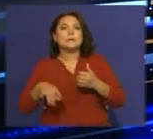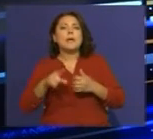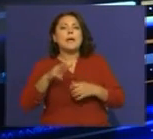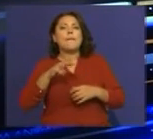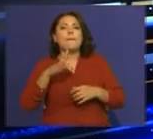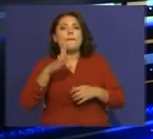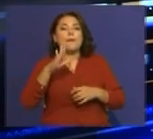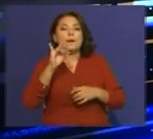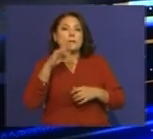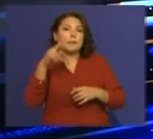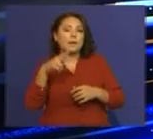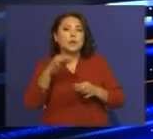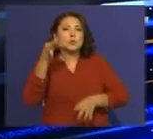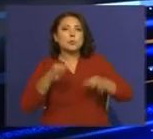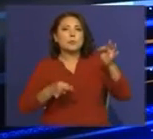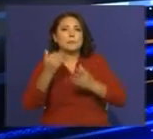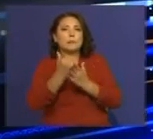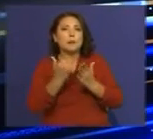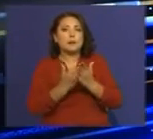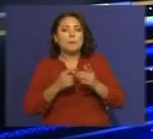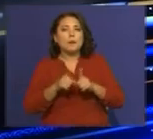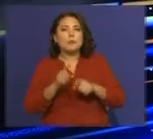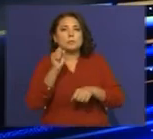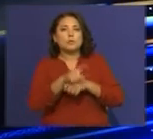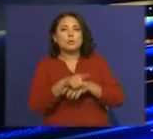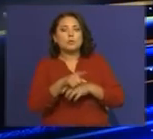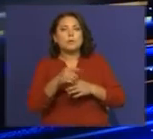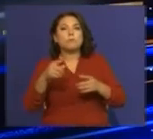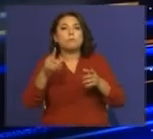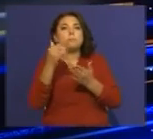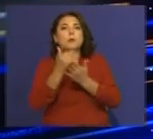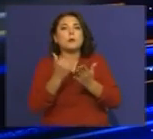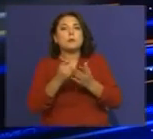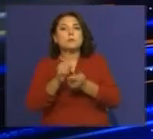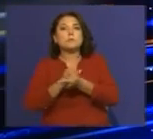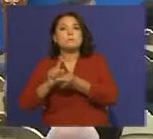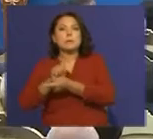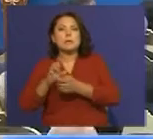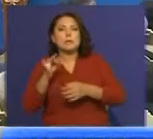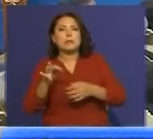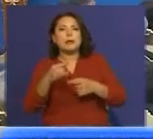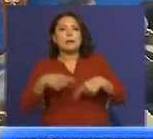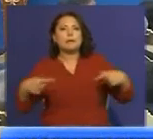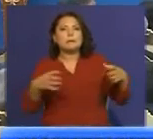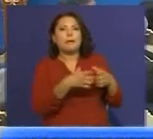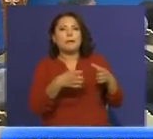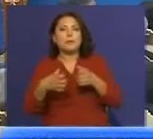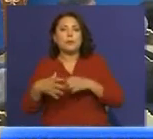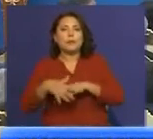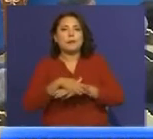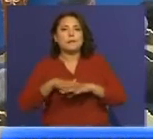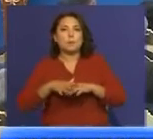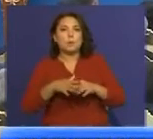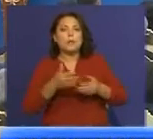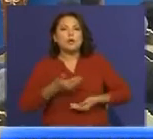МВД, судебная система. Президент страны поручил разработать систему региональных стандартов для различных категорий населенных